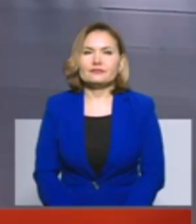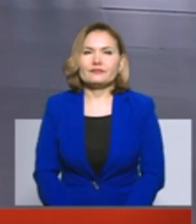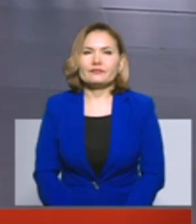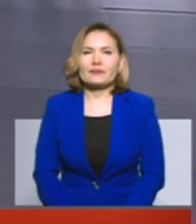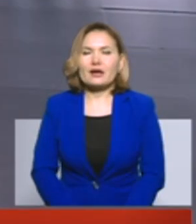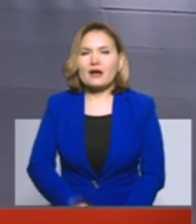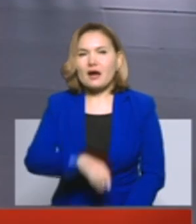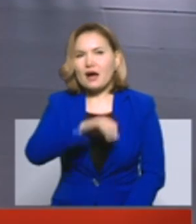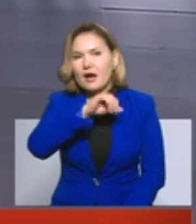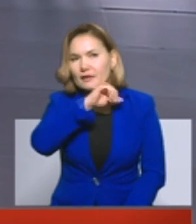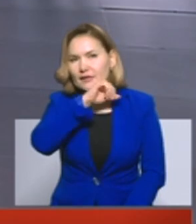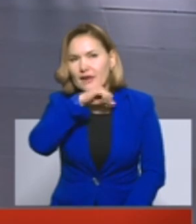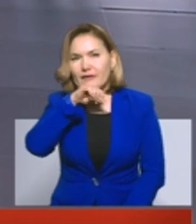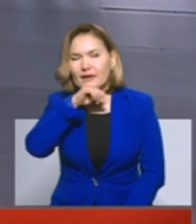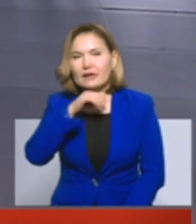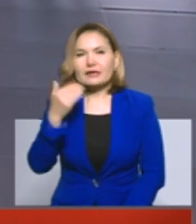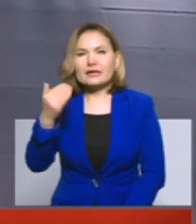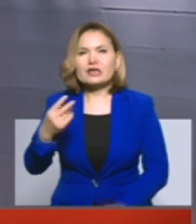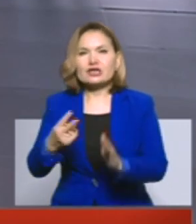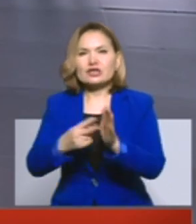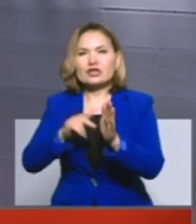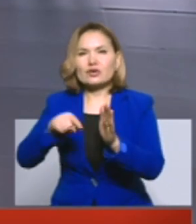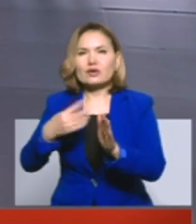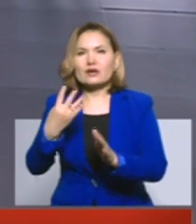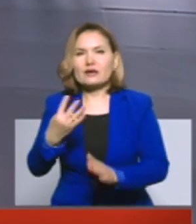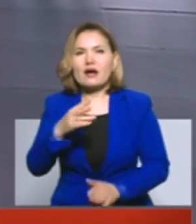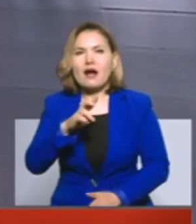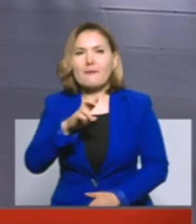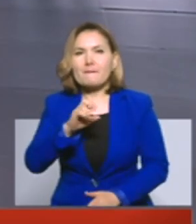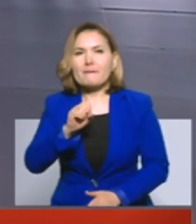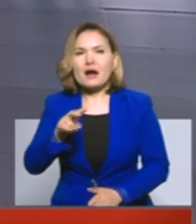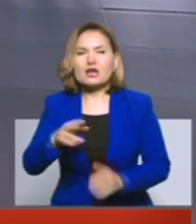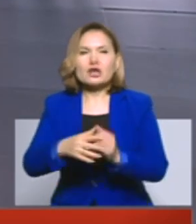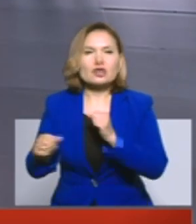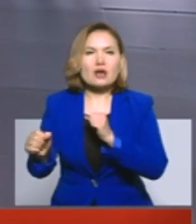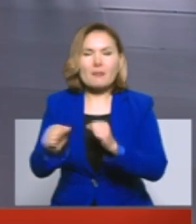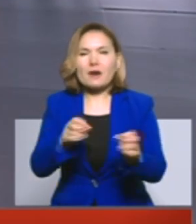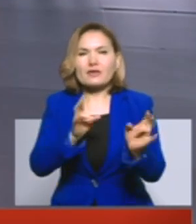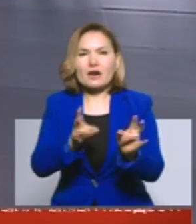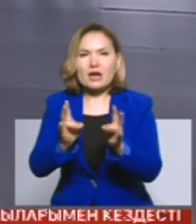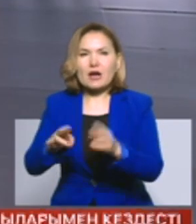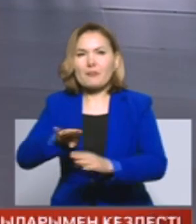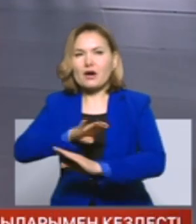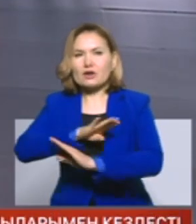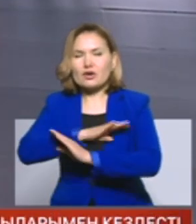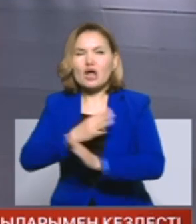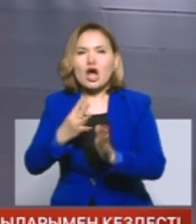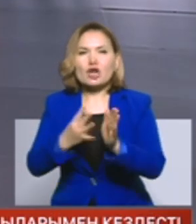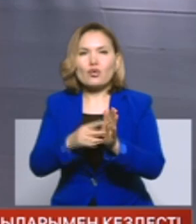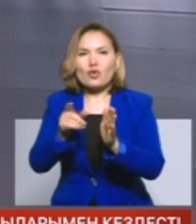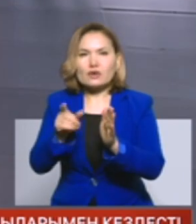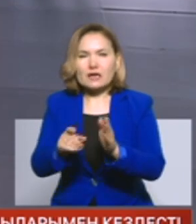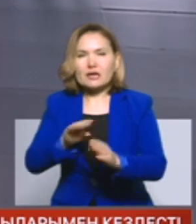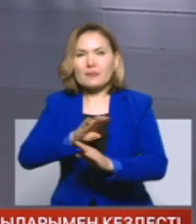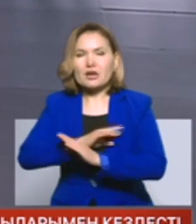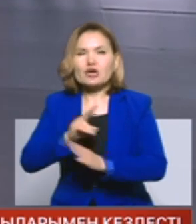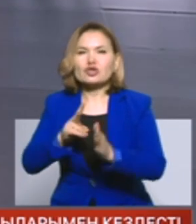Жахан жаңалықтармен жалғаймыз. Тайваньда 7,4 балдық жер сілкінісінен қаза тапқандар саны 9-ға